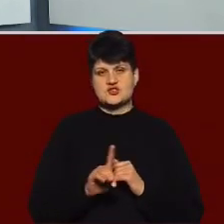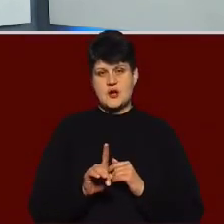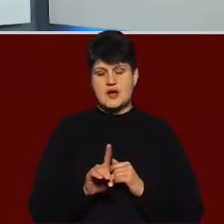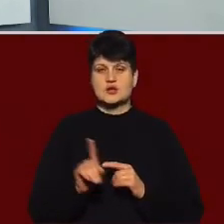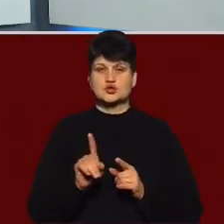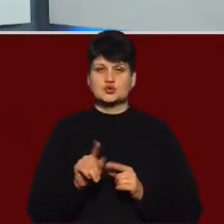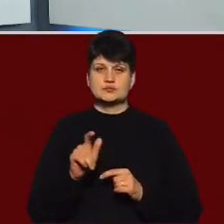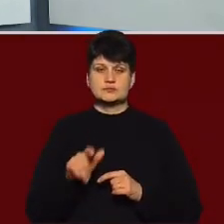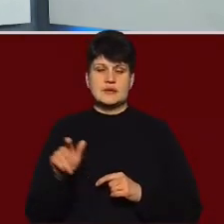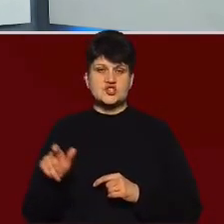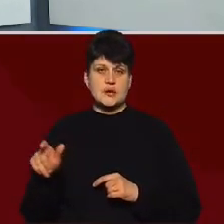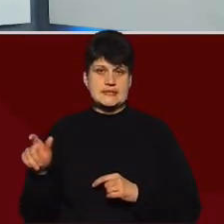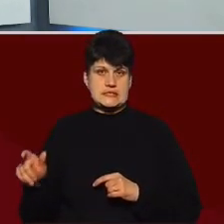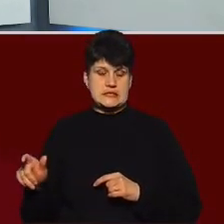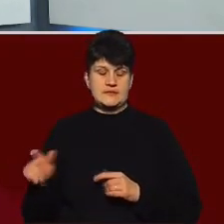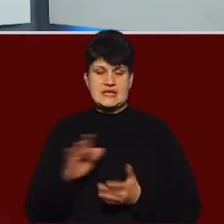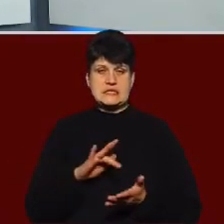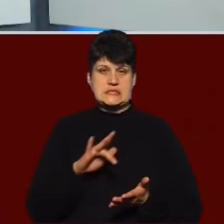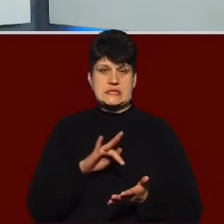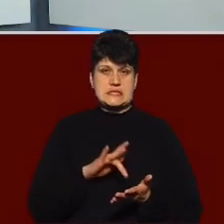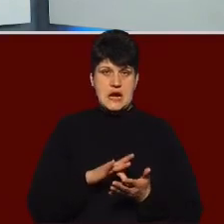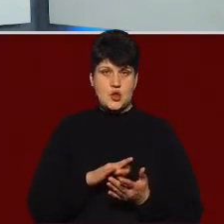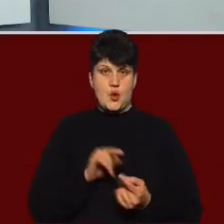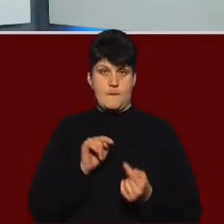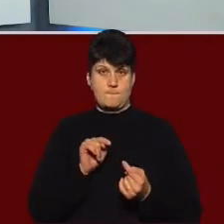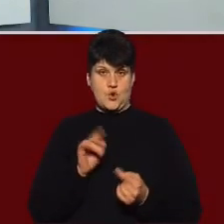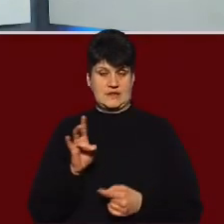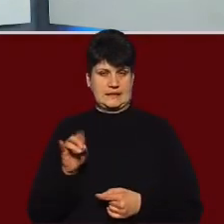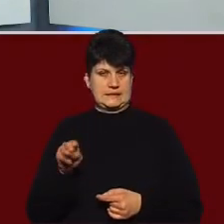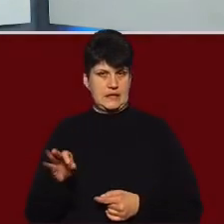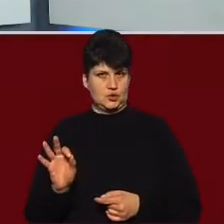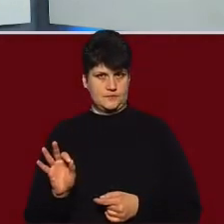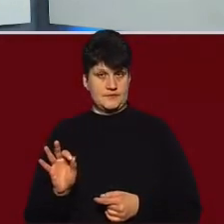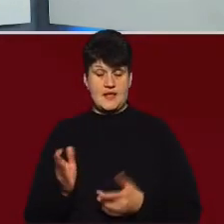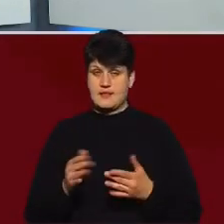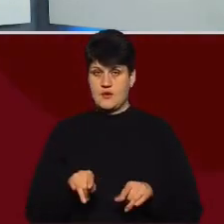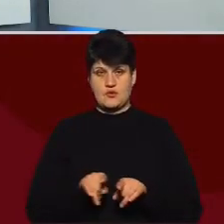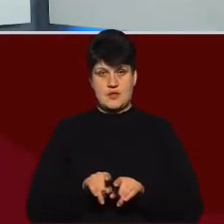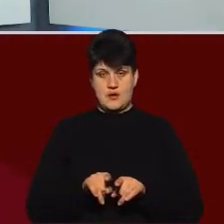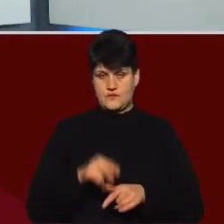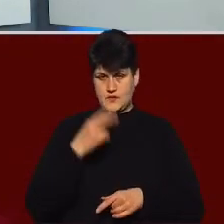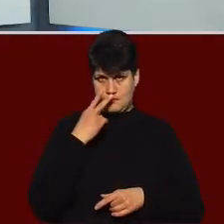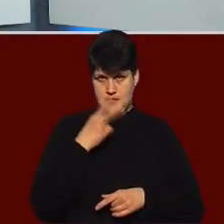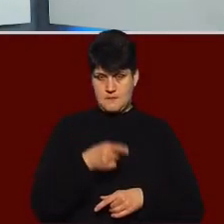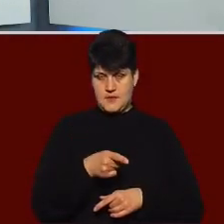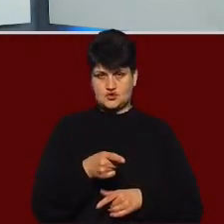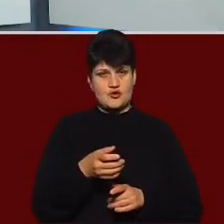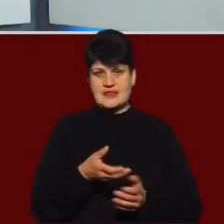мешканці Центральної проти НАТО, але однаково ми бачимо, що навіть не